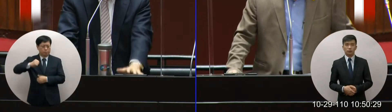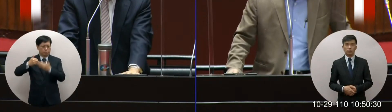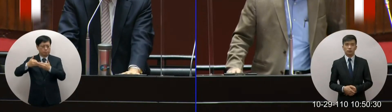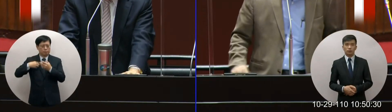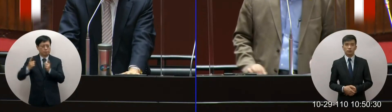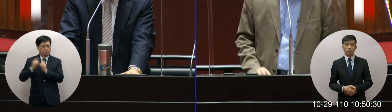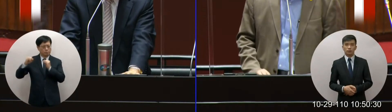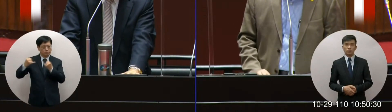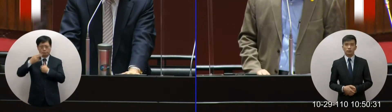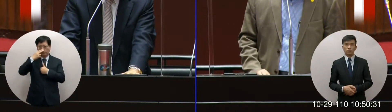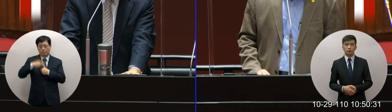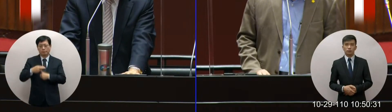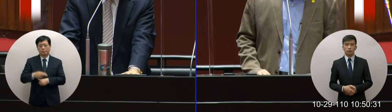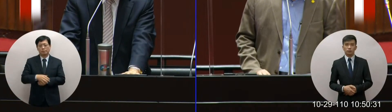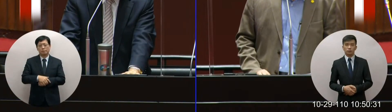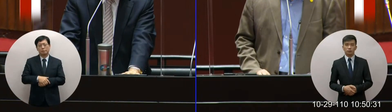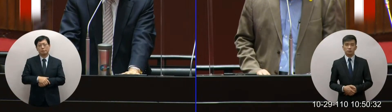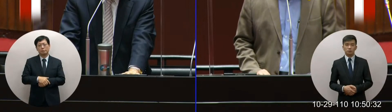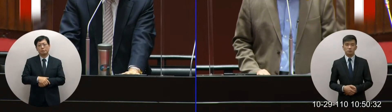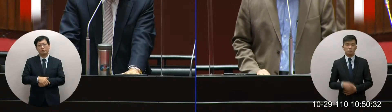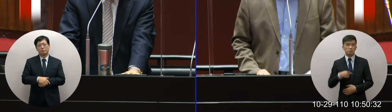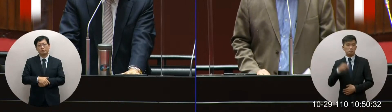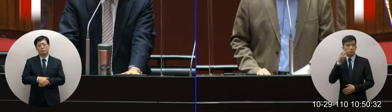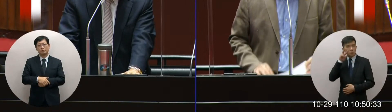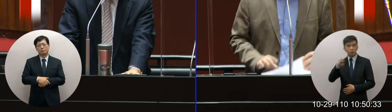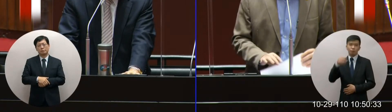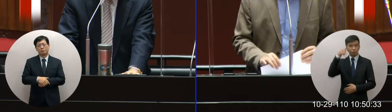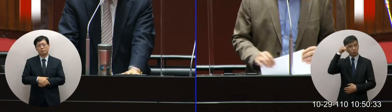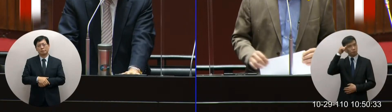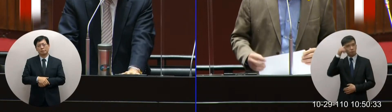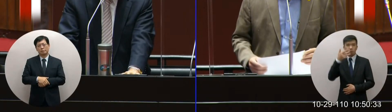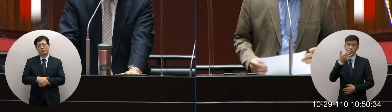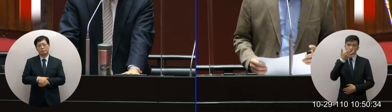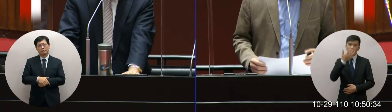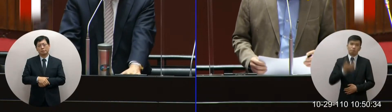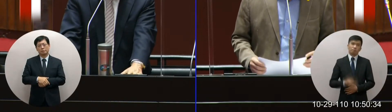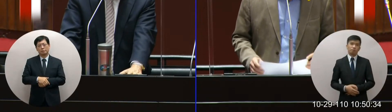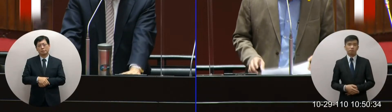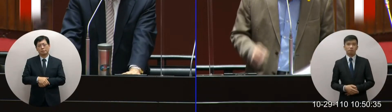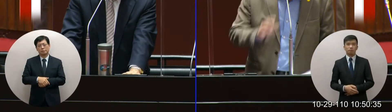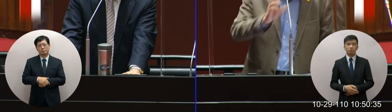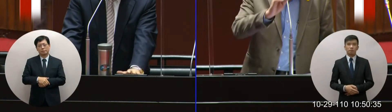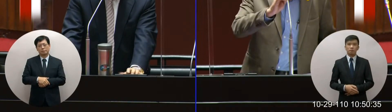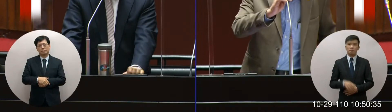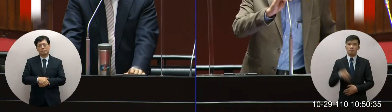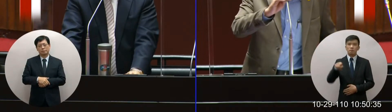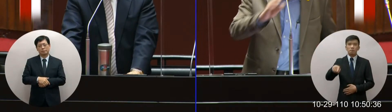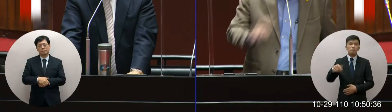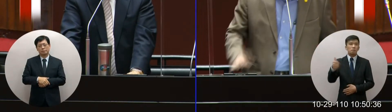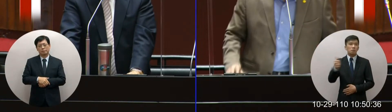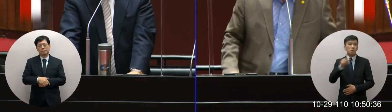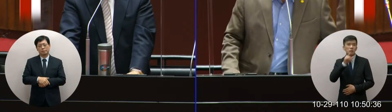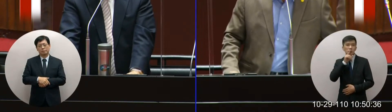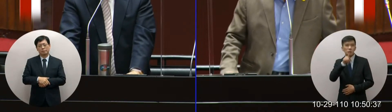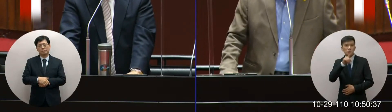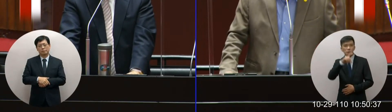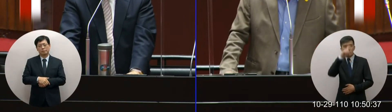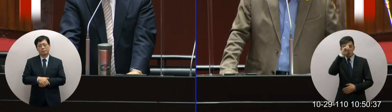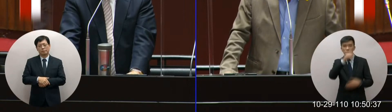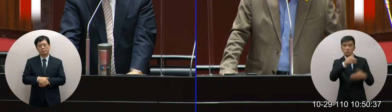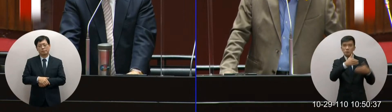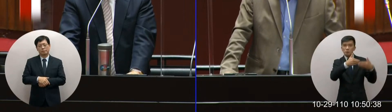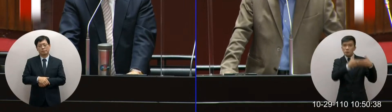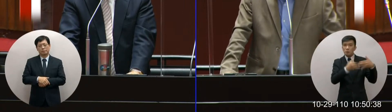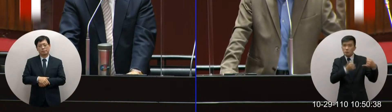的对我们欺压。 所以我就完全无法理解，这个为什么会说抗中保台是